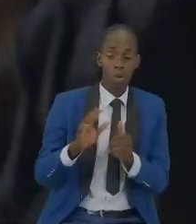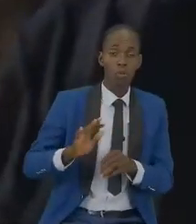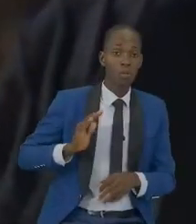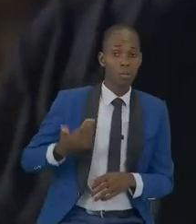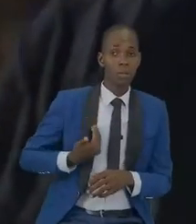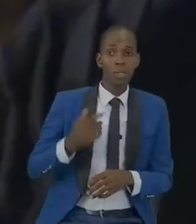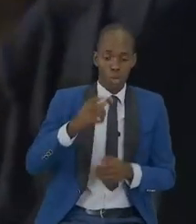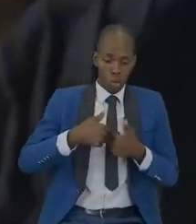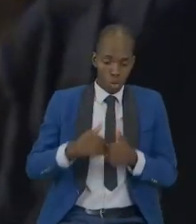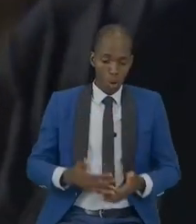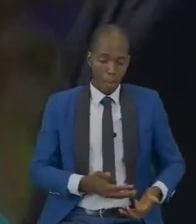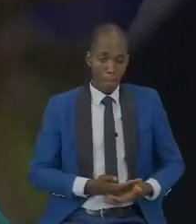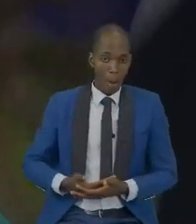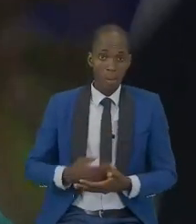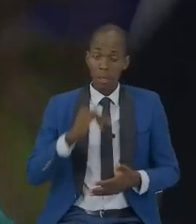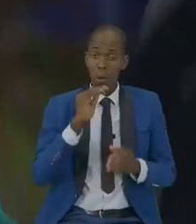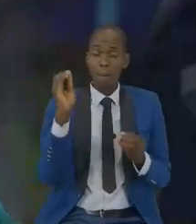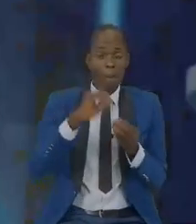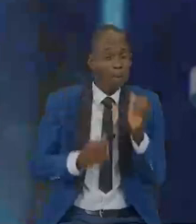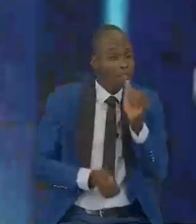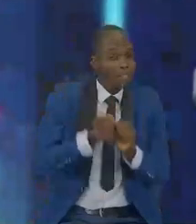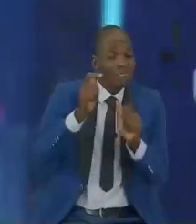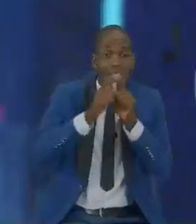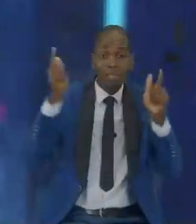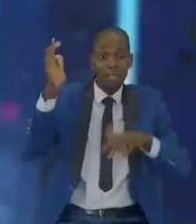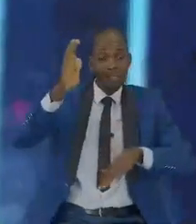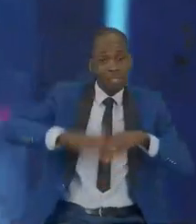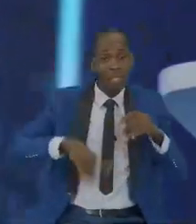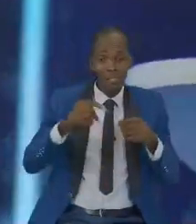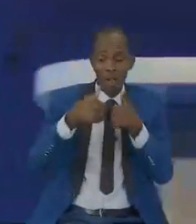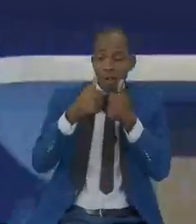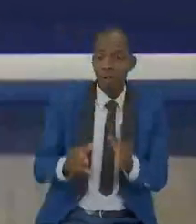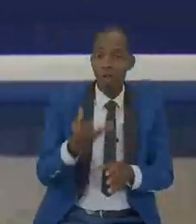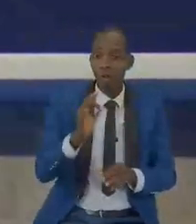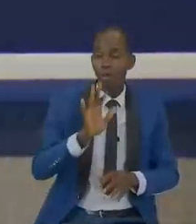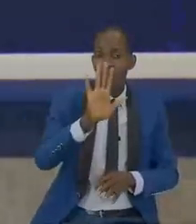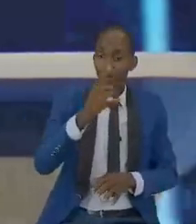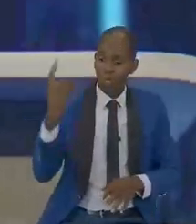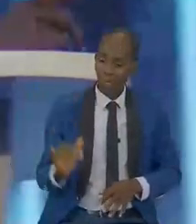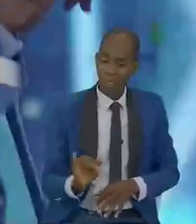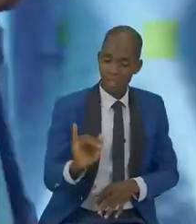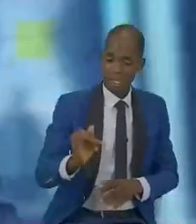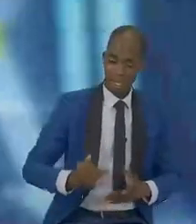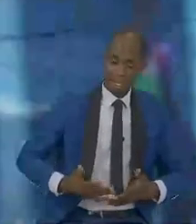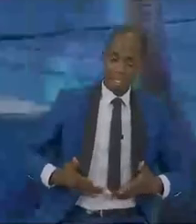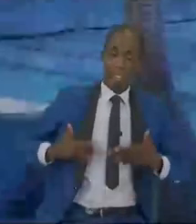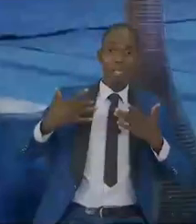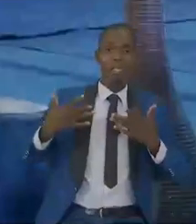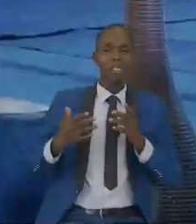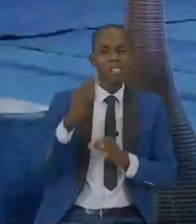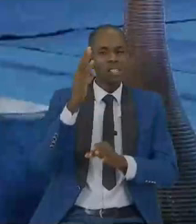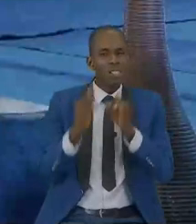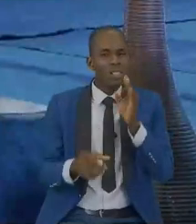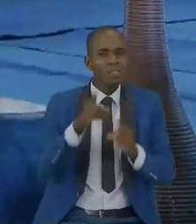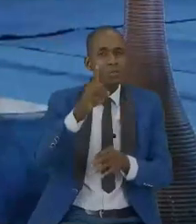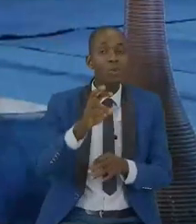plus grande que la perte de ton âme. La grossesse que tu as perdue est plus grande que la